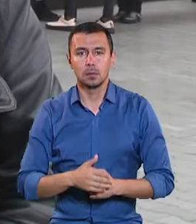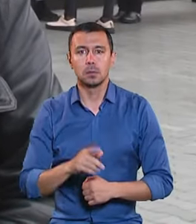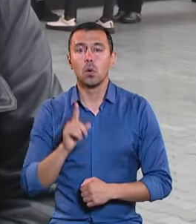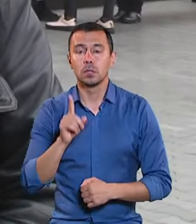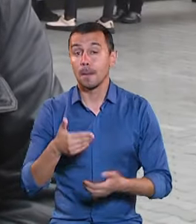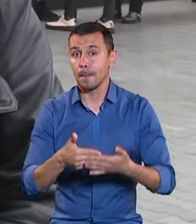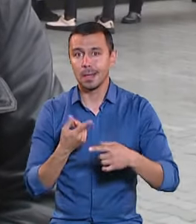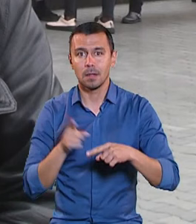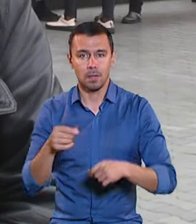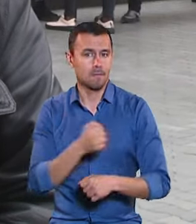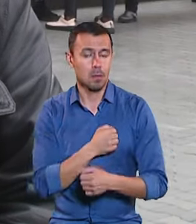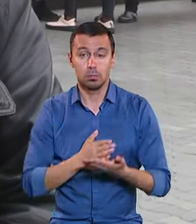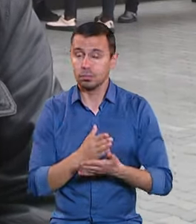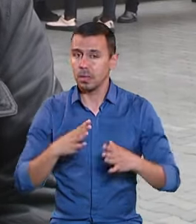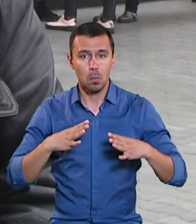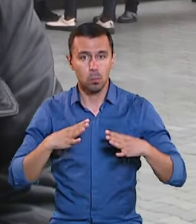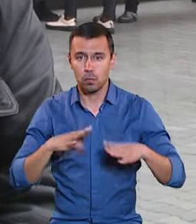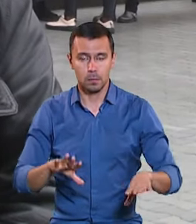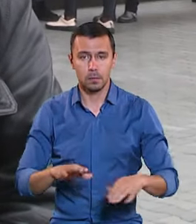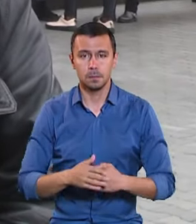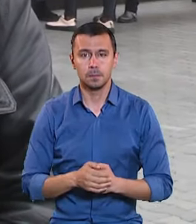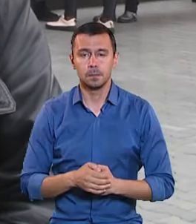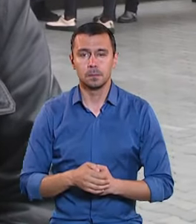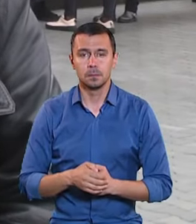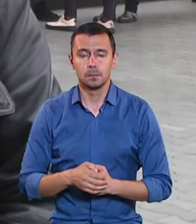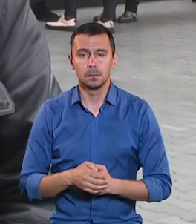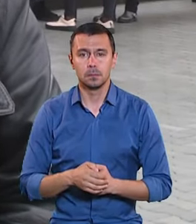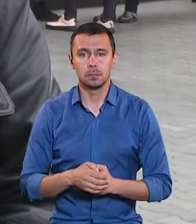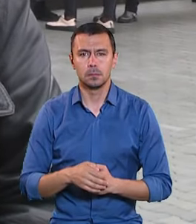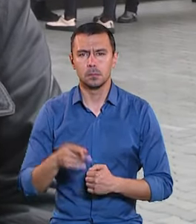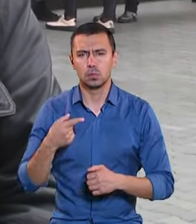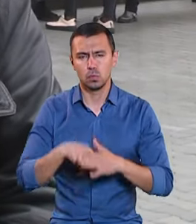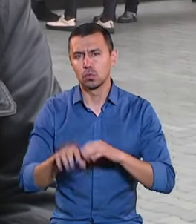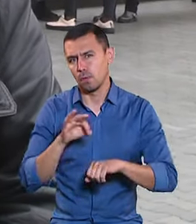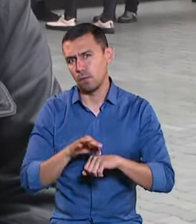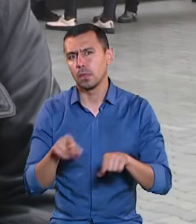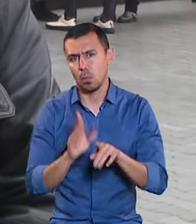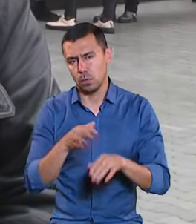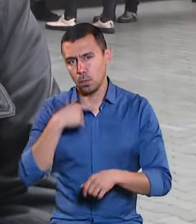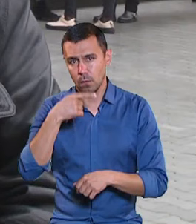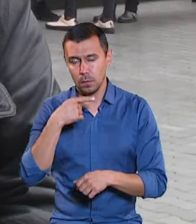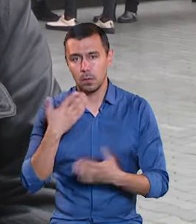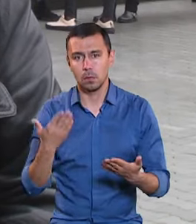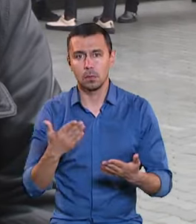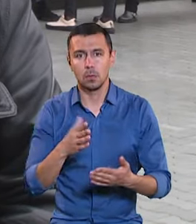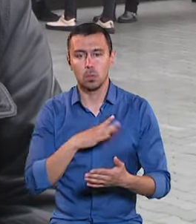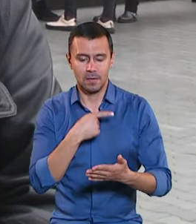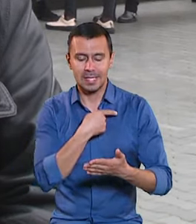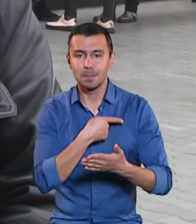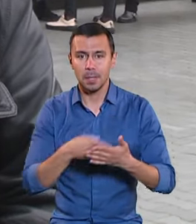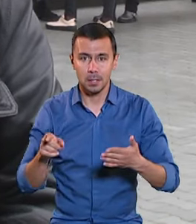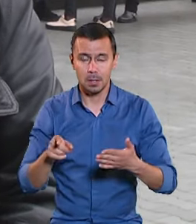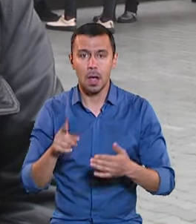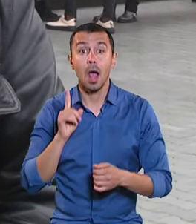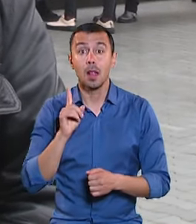хоча до цього він в армії не служив. По болезні, так будемо говорити. От. Був списан з книг учета.